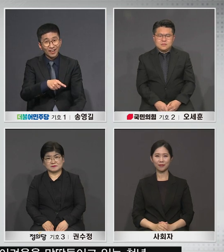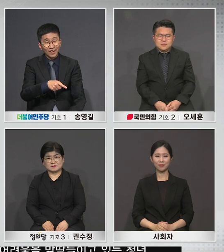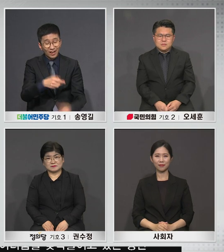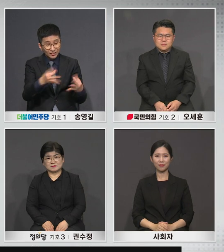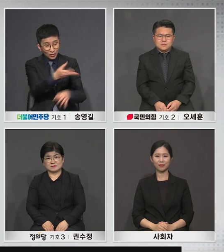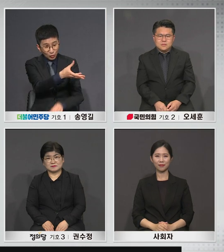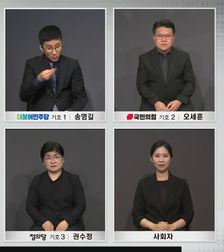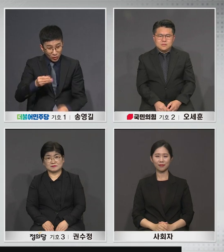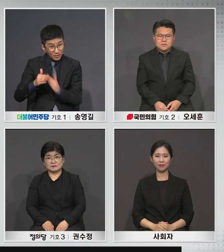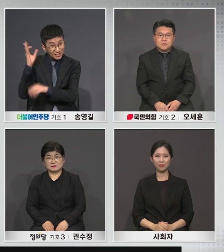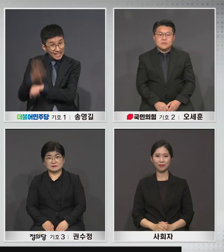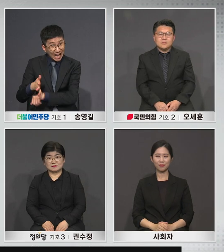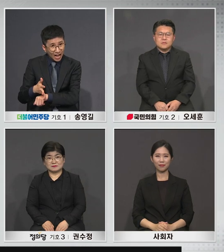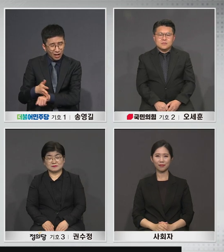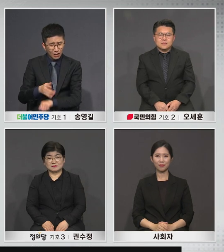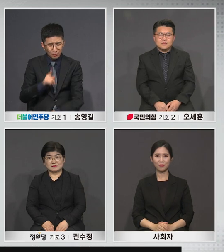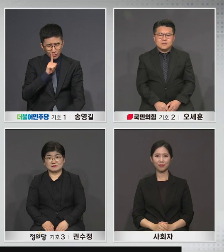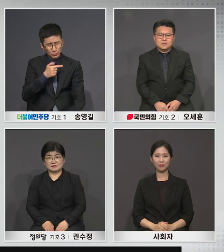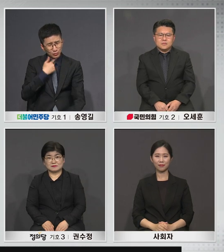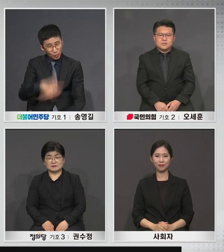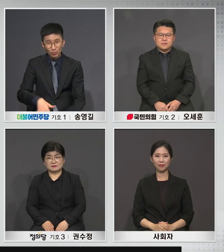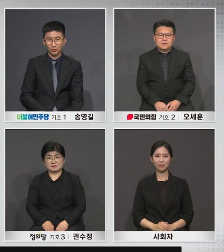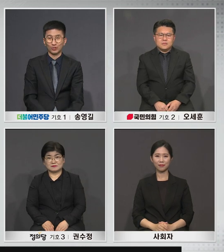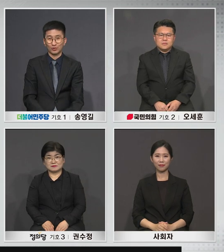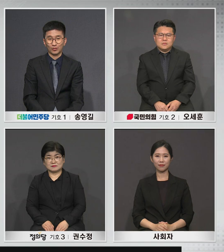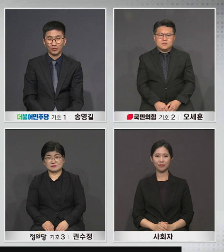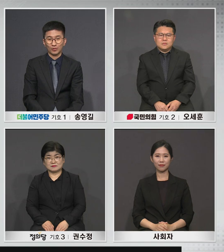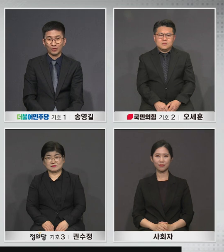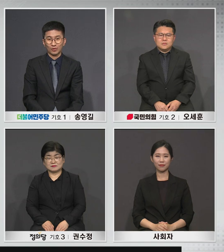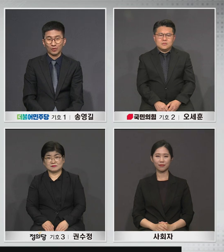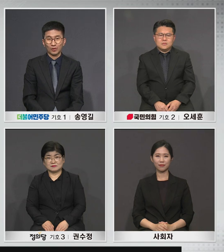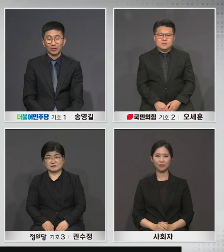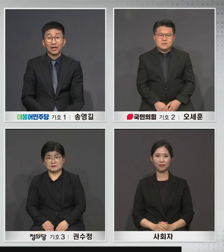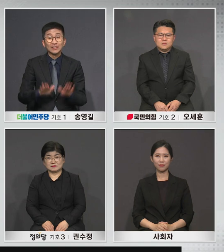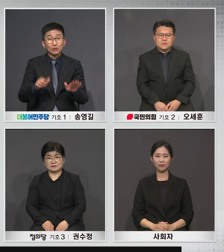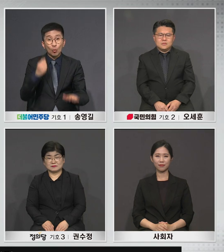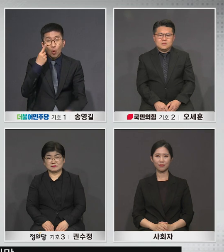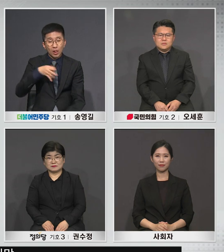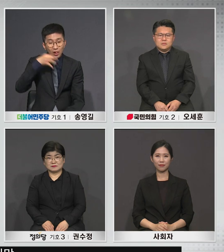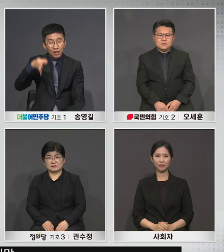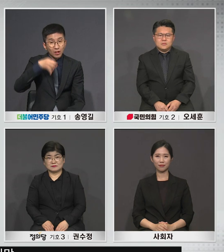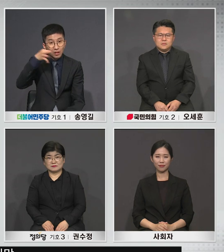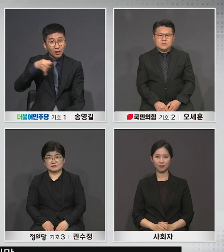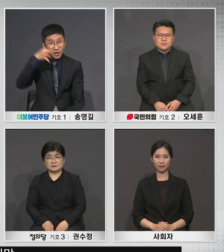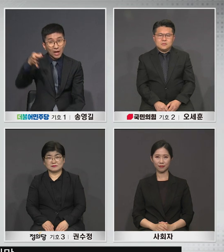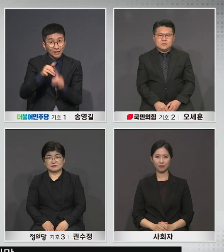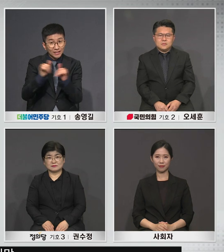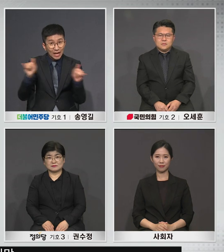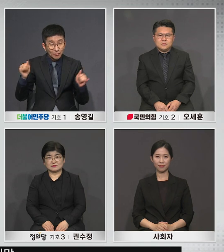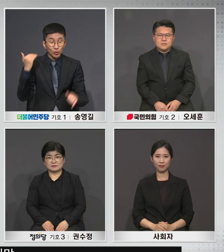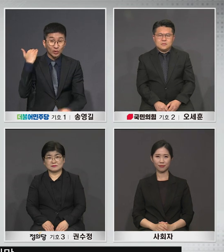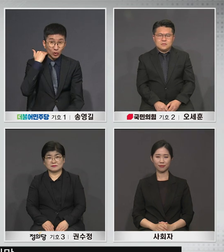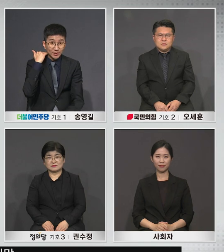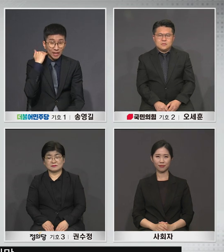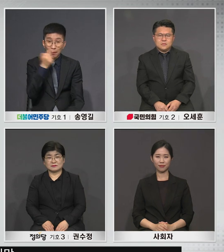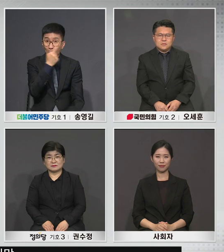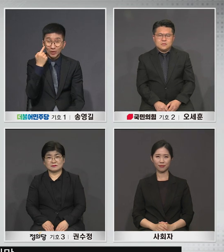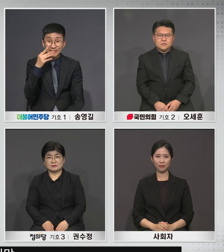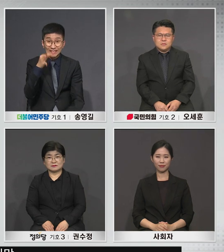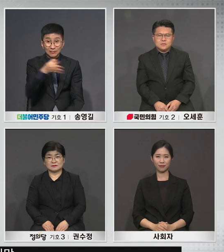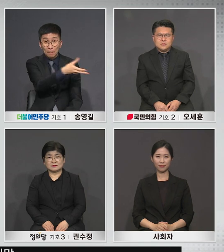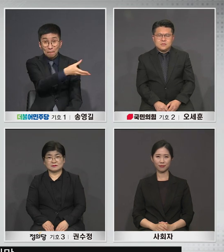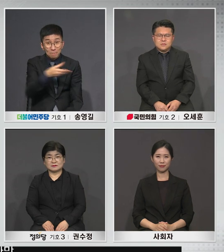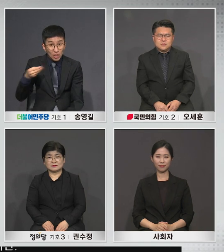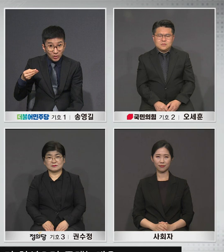지금 월 임차를 내고 사는 우리 청년들이나 전세 보증금을 빌려서 보증금을